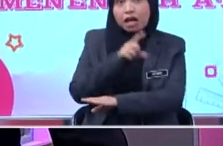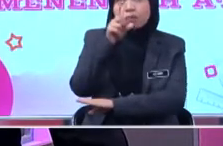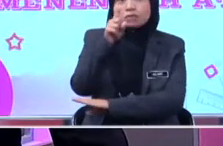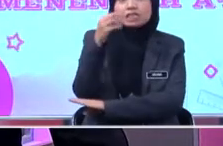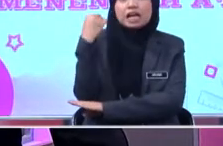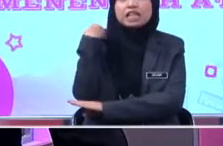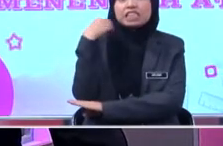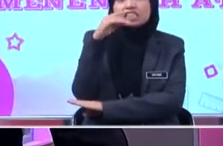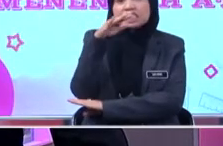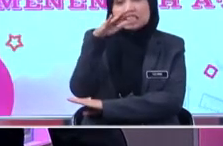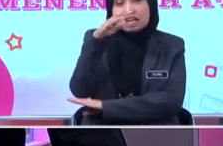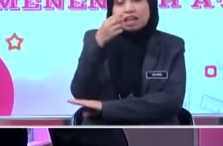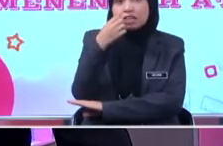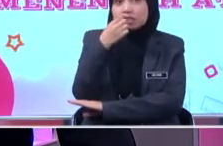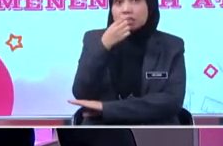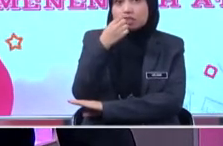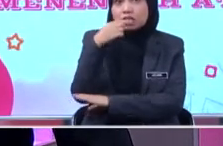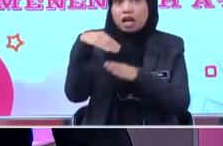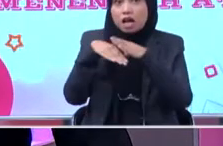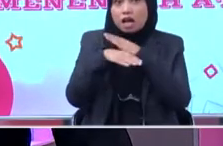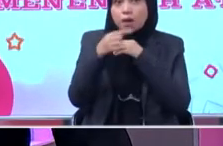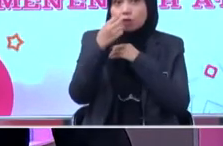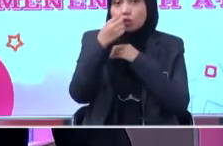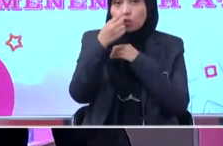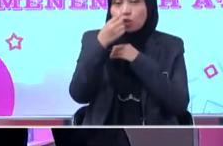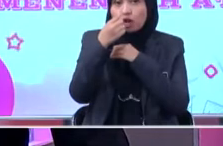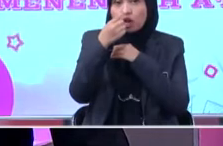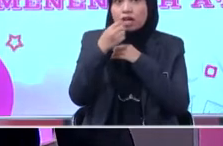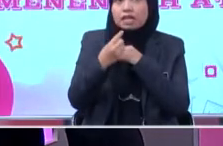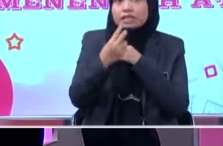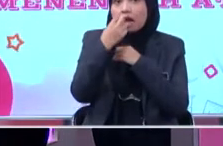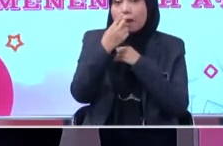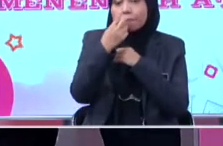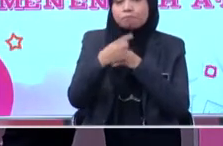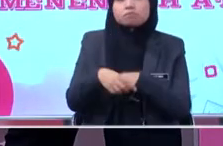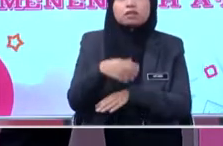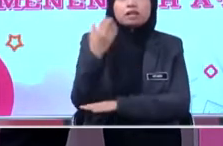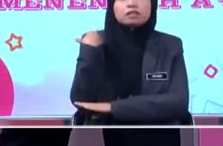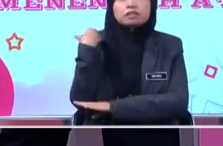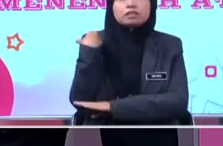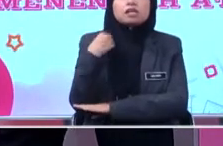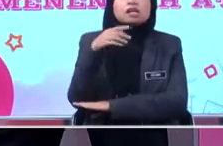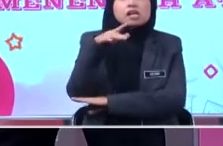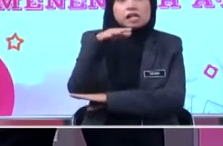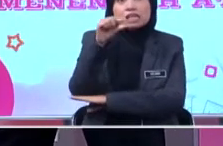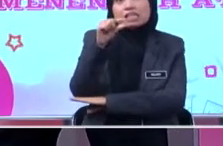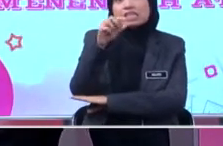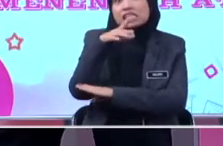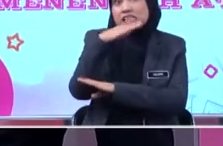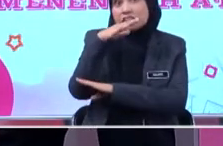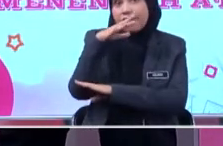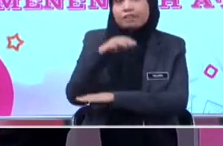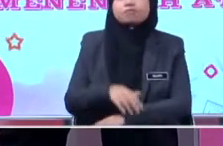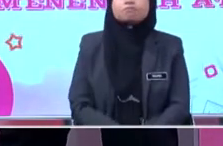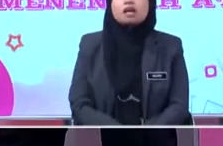getaran di dalam hidung Hah kandilo hidung tanya kita gatalnya nih hahaha dia perlu jadi tekan